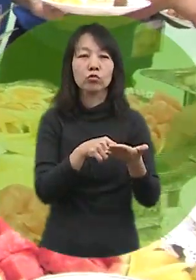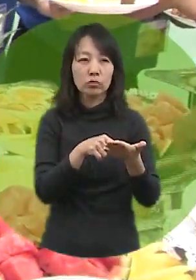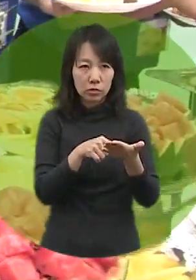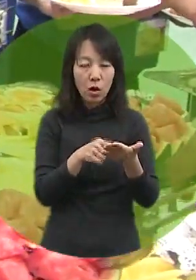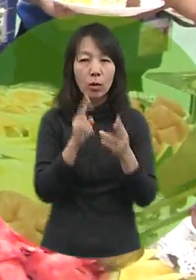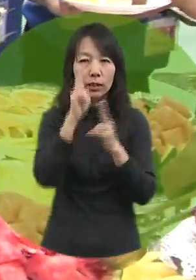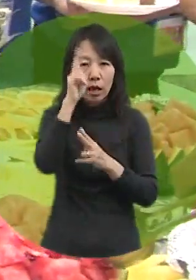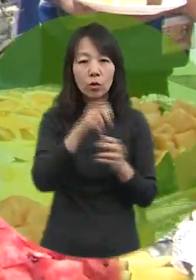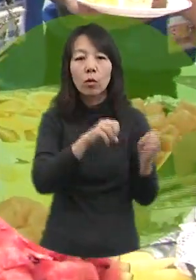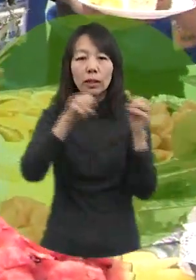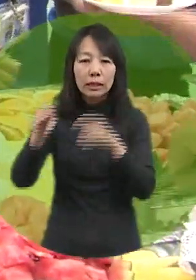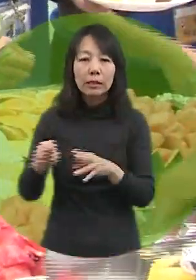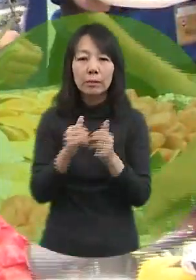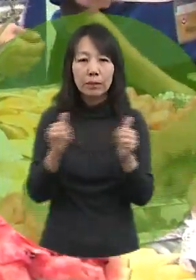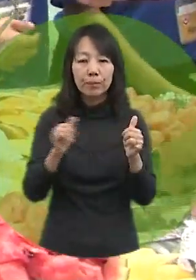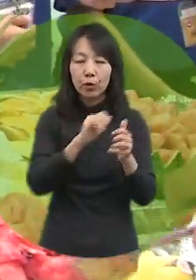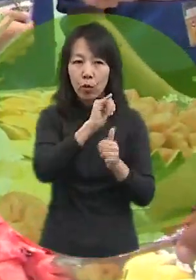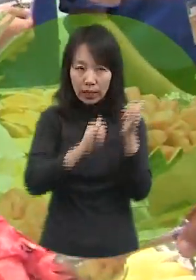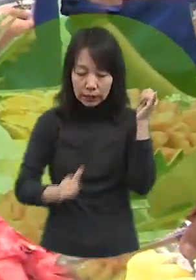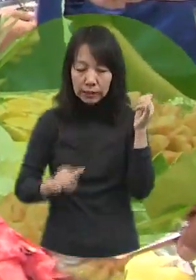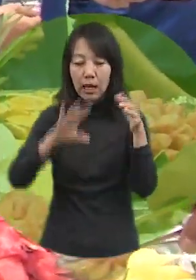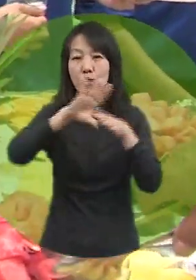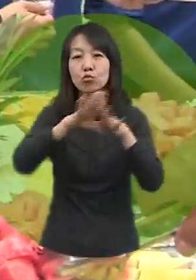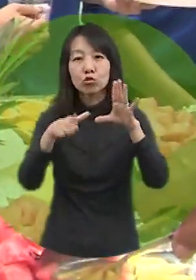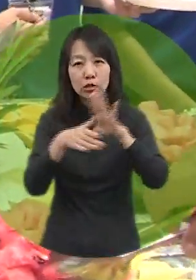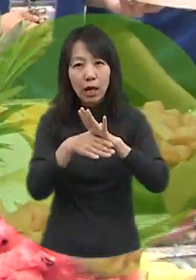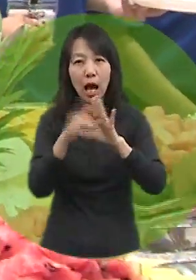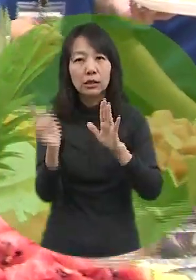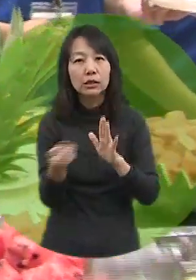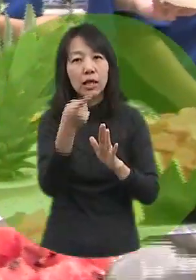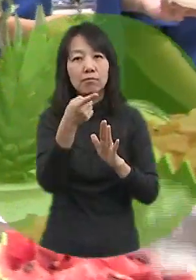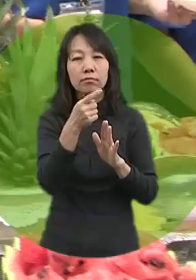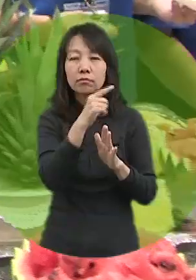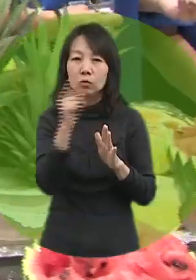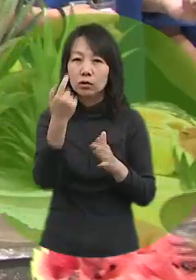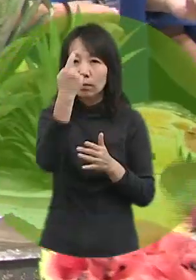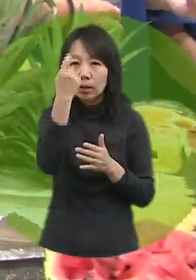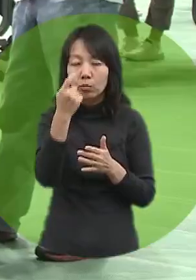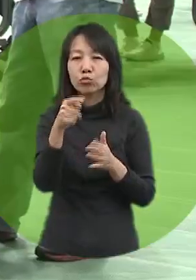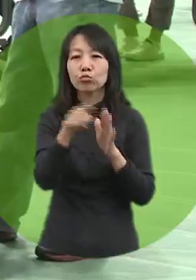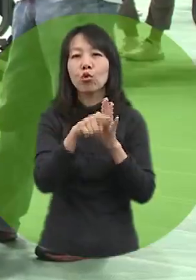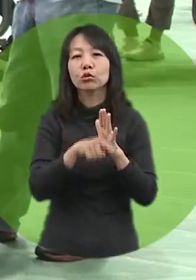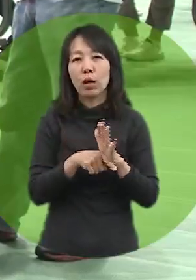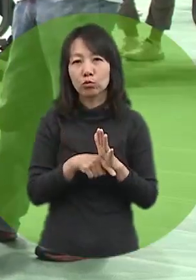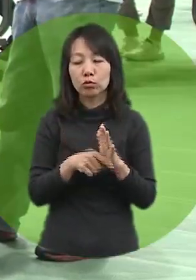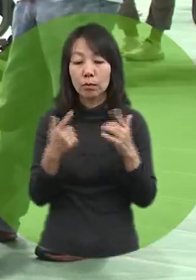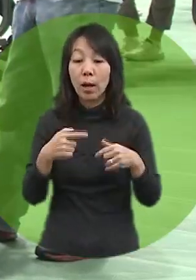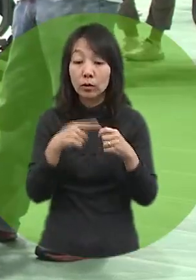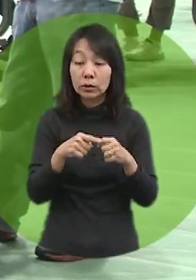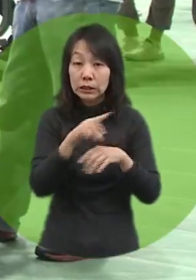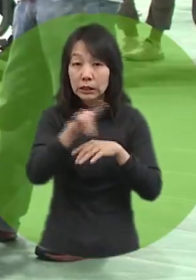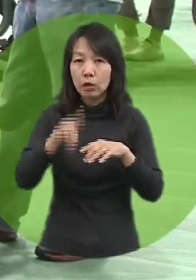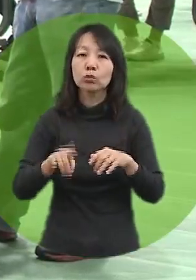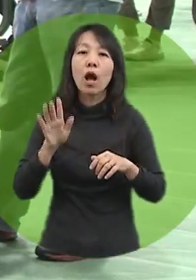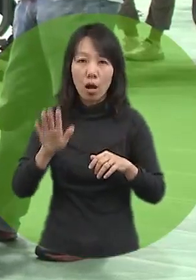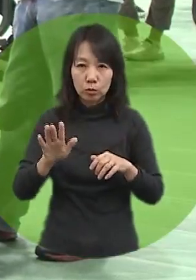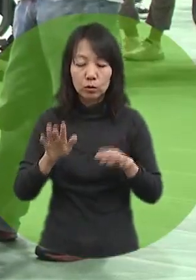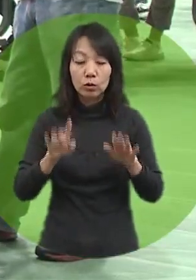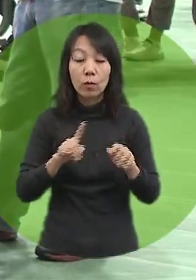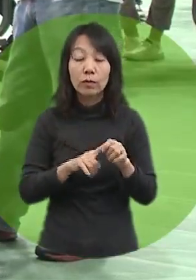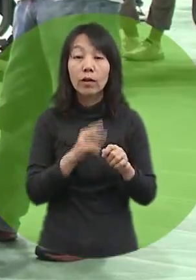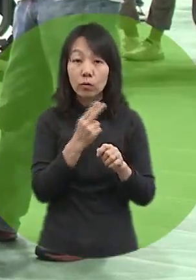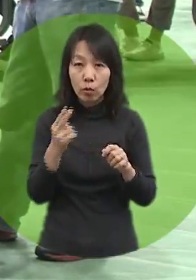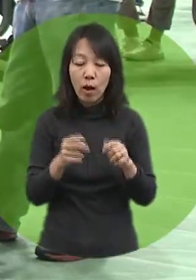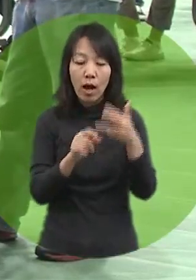などについて学ぶプログラムです。この取り組みは毎年行われ、今年度は8月3日から9日の7